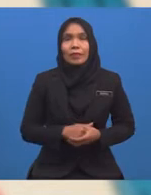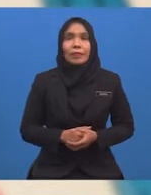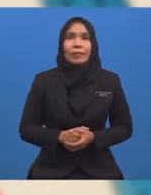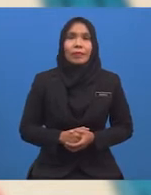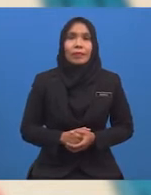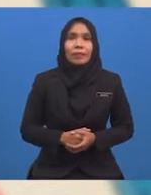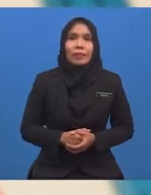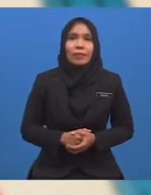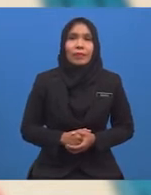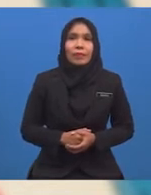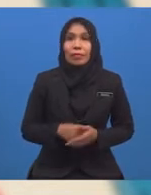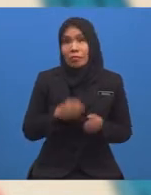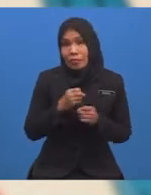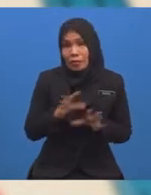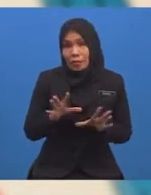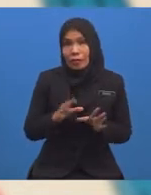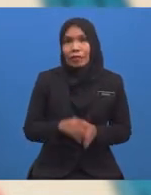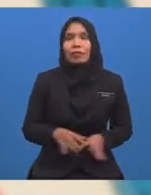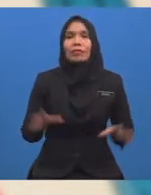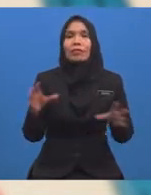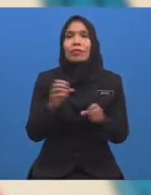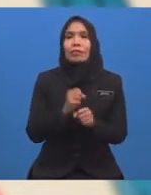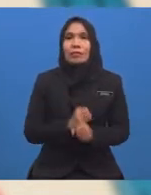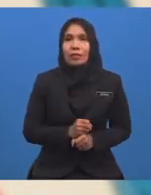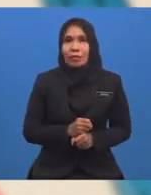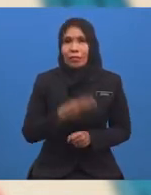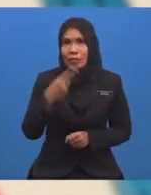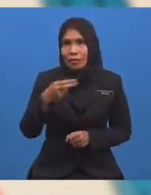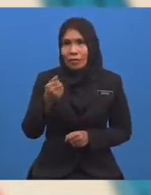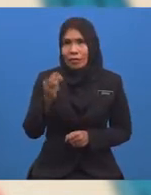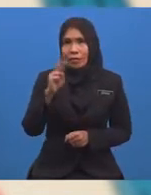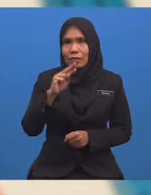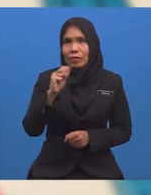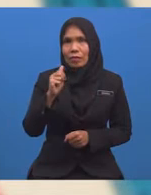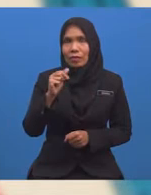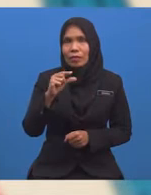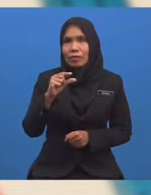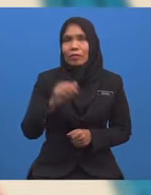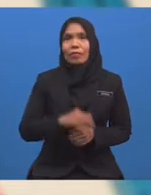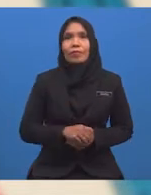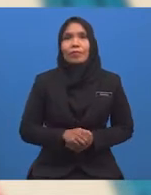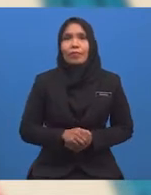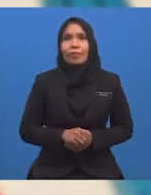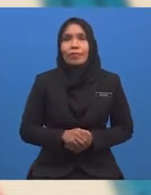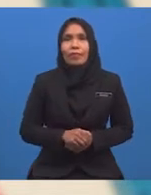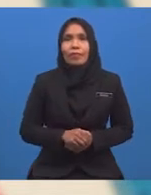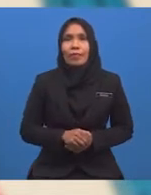Hai setelah mendapat harga bagi sebatang pensil